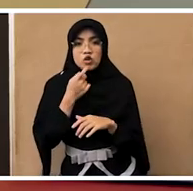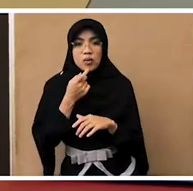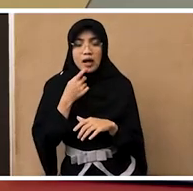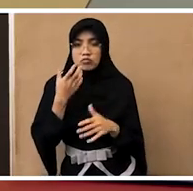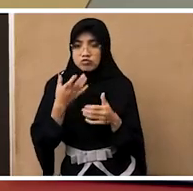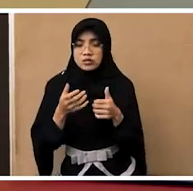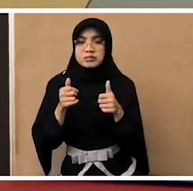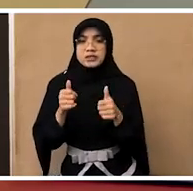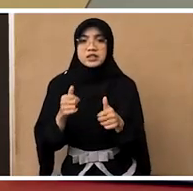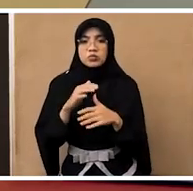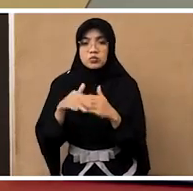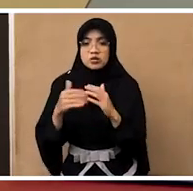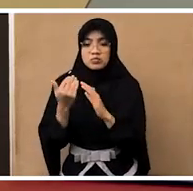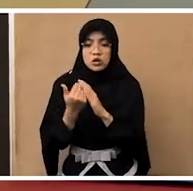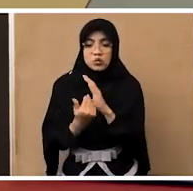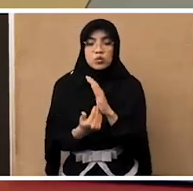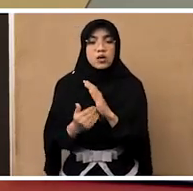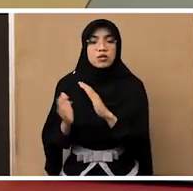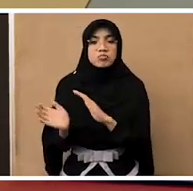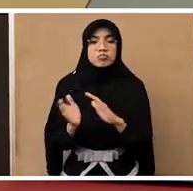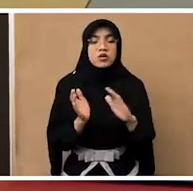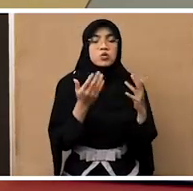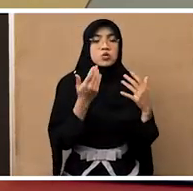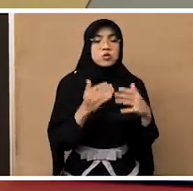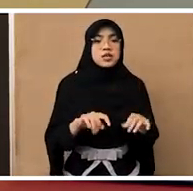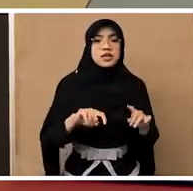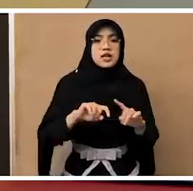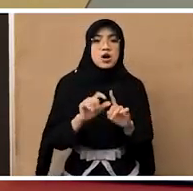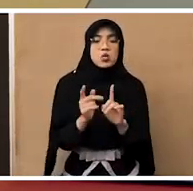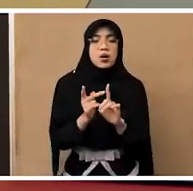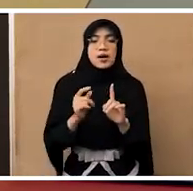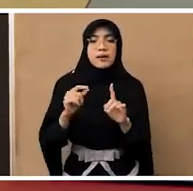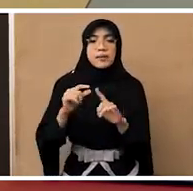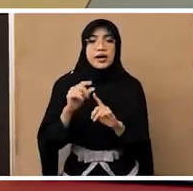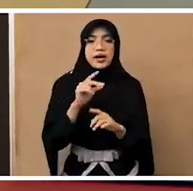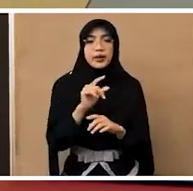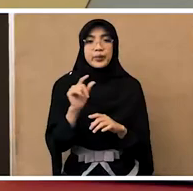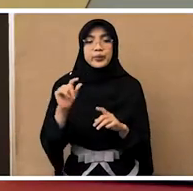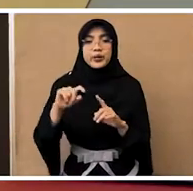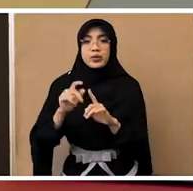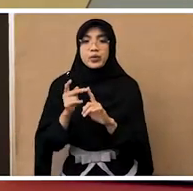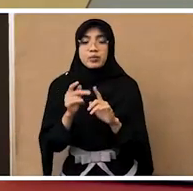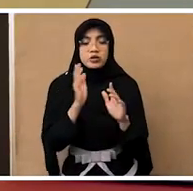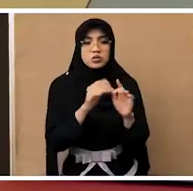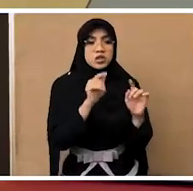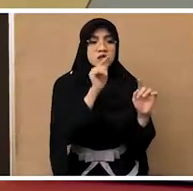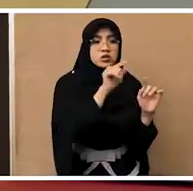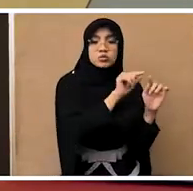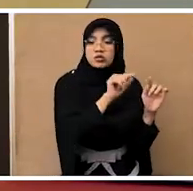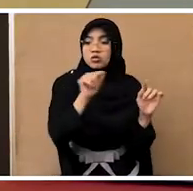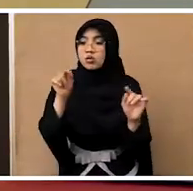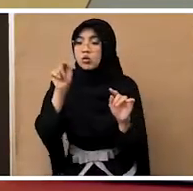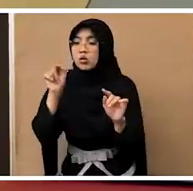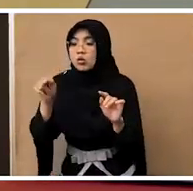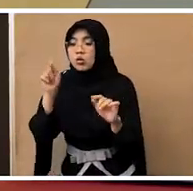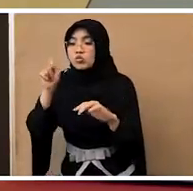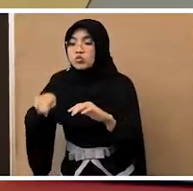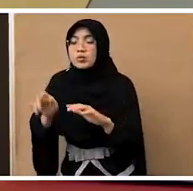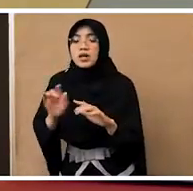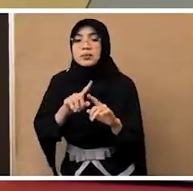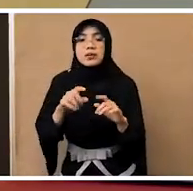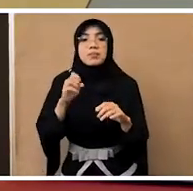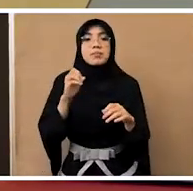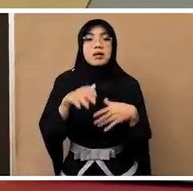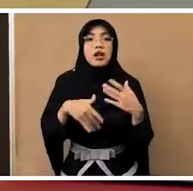dan ini sudah diatur dia mengatur untuk ini ini karena dia berlaku umum Iya